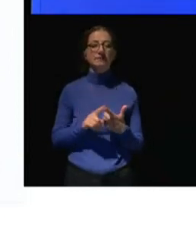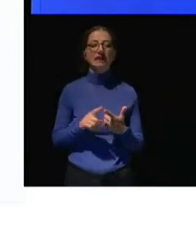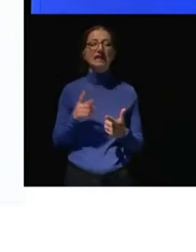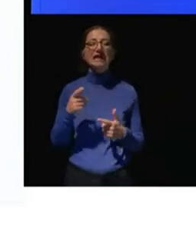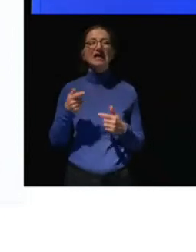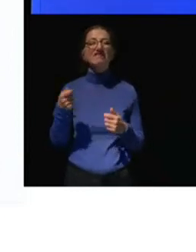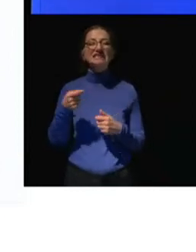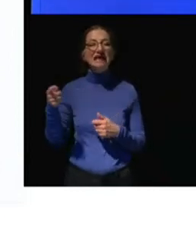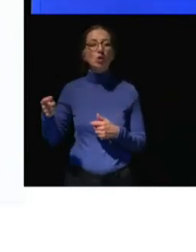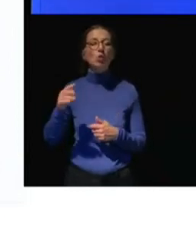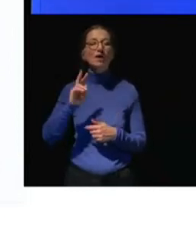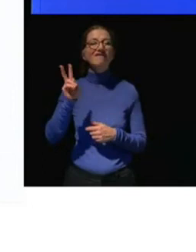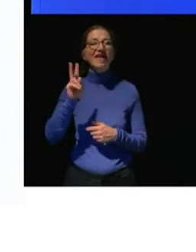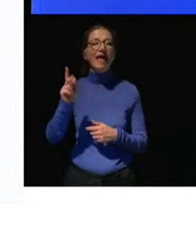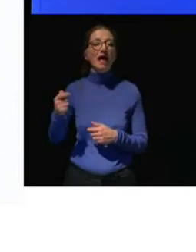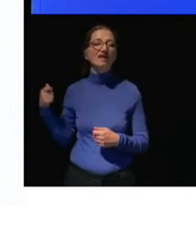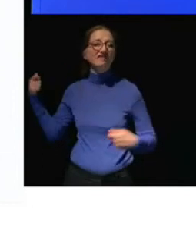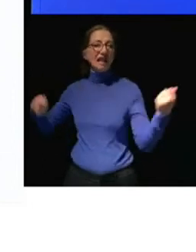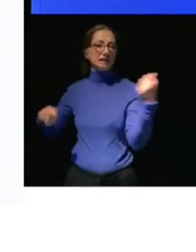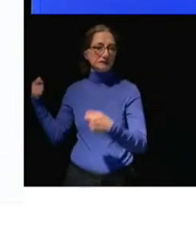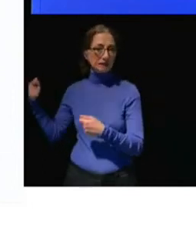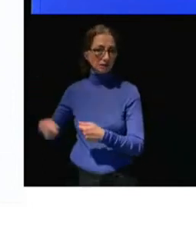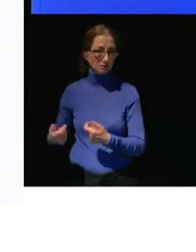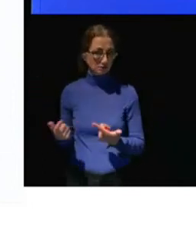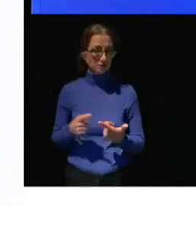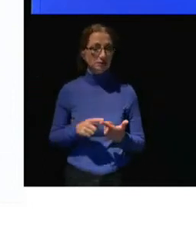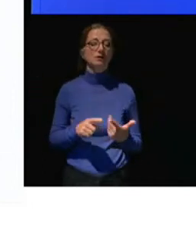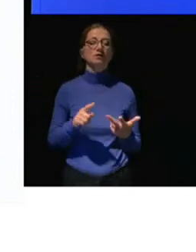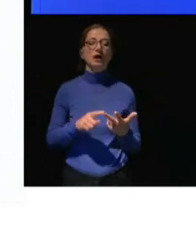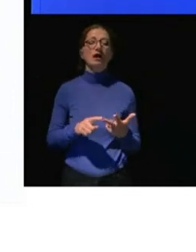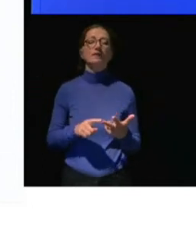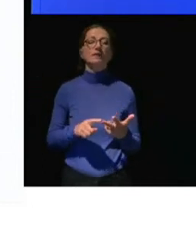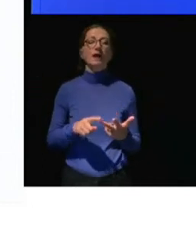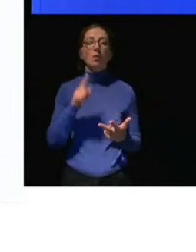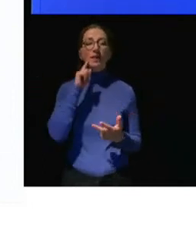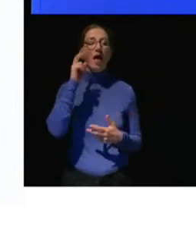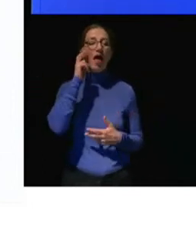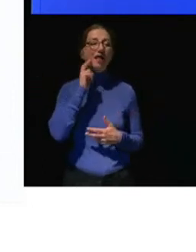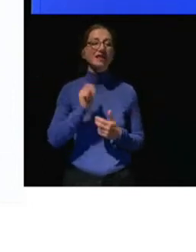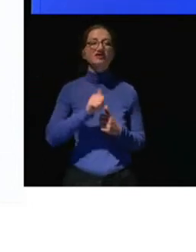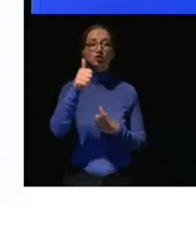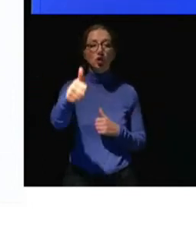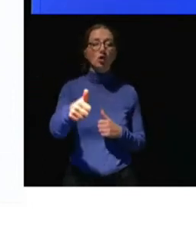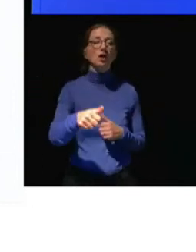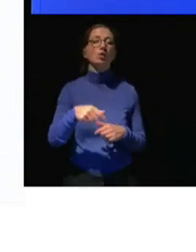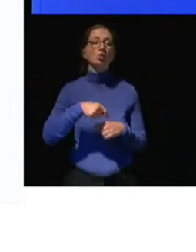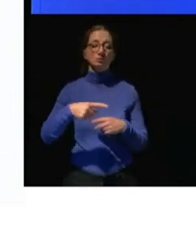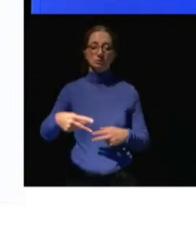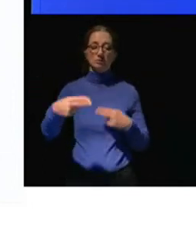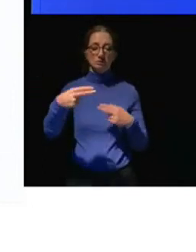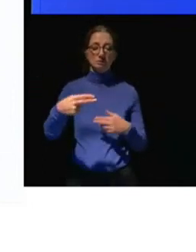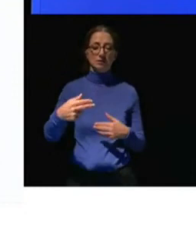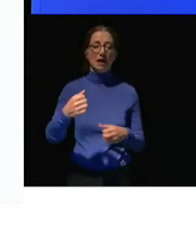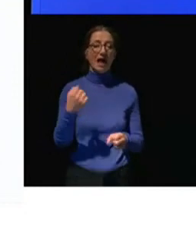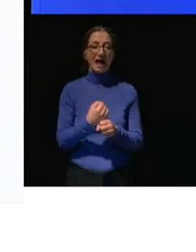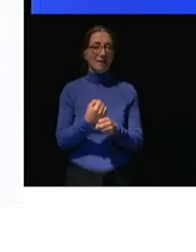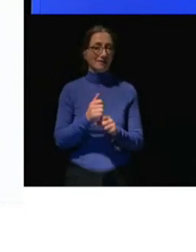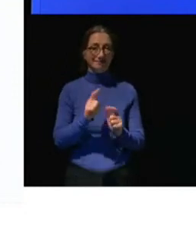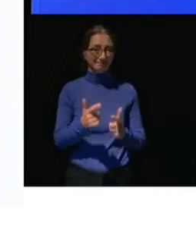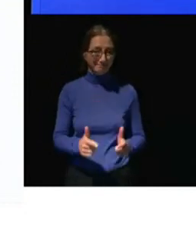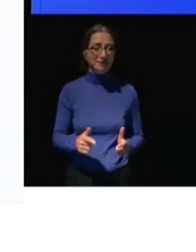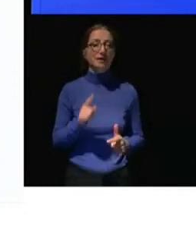viel durch wen? Heute auch schon gehört. Drittens, die Leistungen bei Altersvorsorge und Erwerbslosigkeit müssen für den Lebensunterhalt